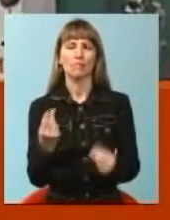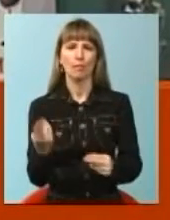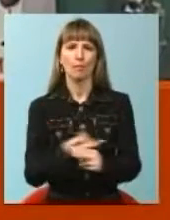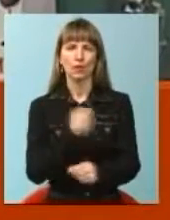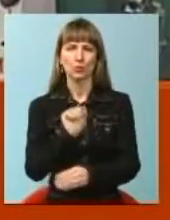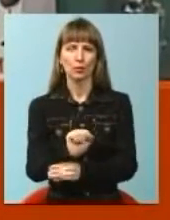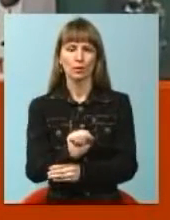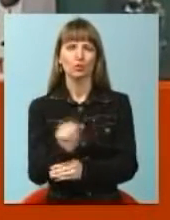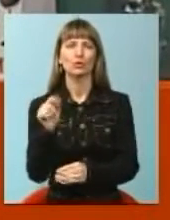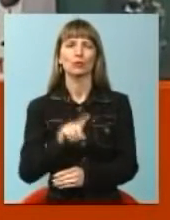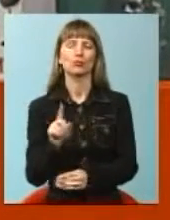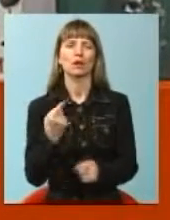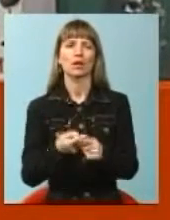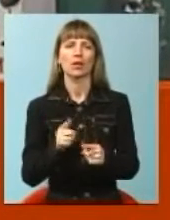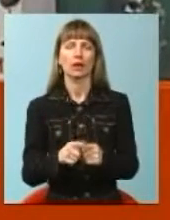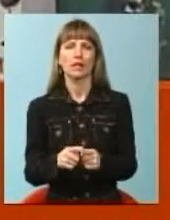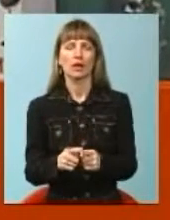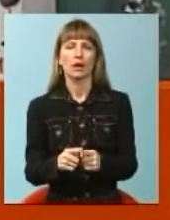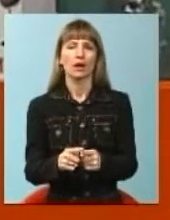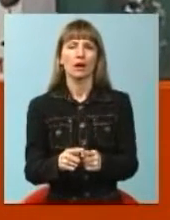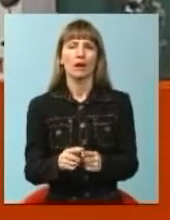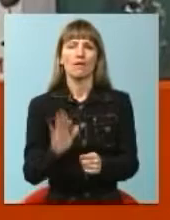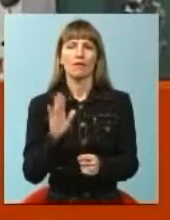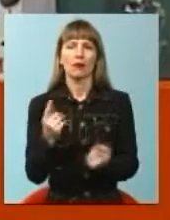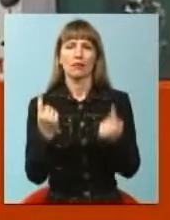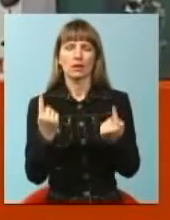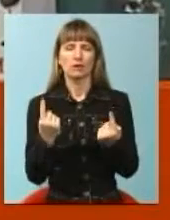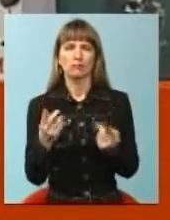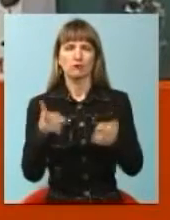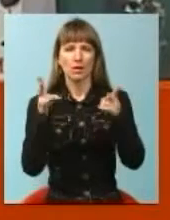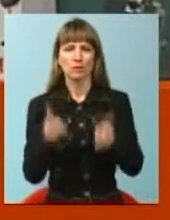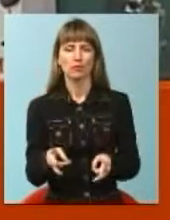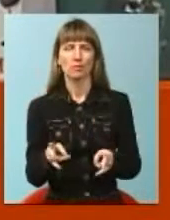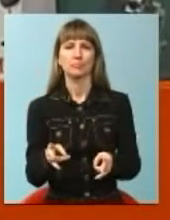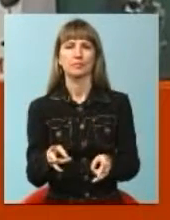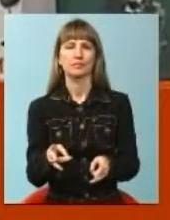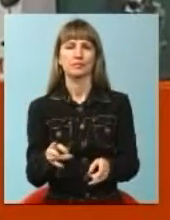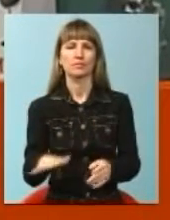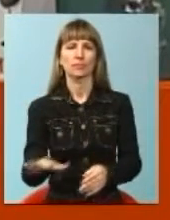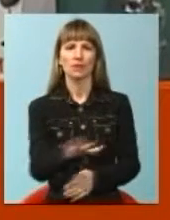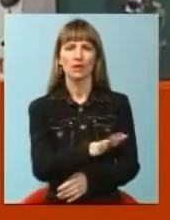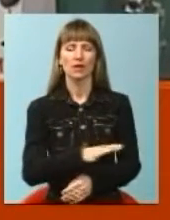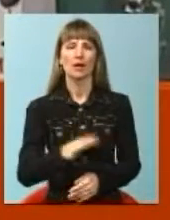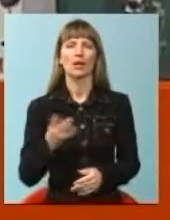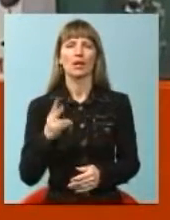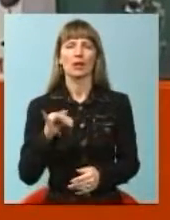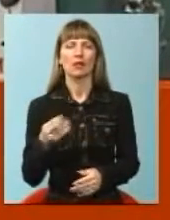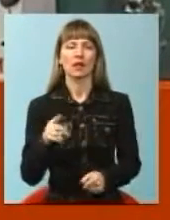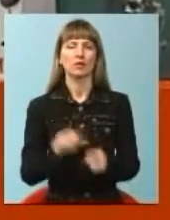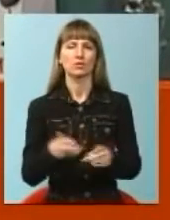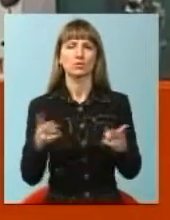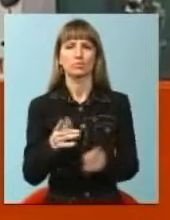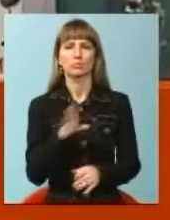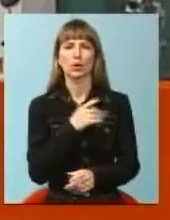зупину, тому що це, звичайно, великих масштабів трагедія. І для цього вони потрібно бути